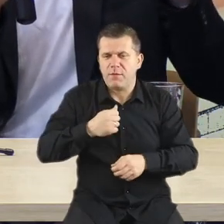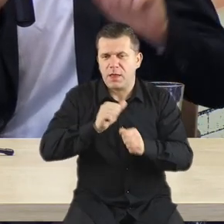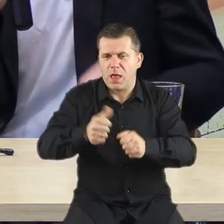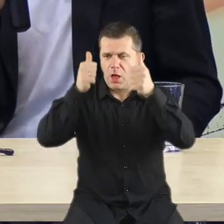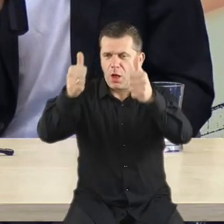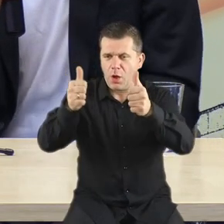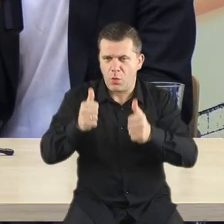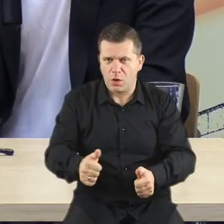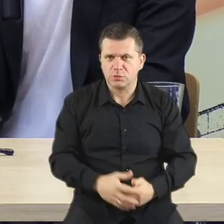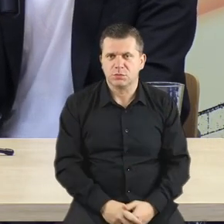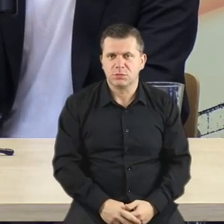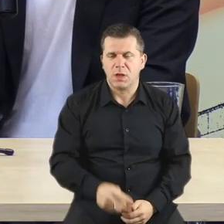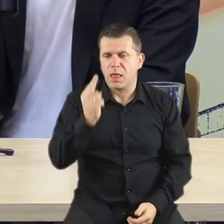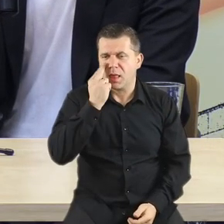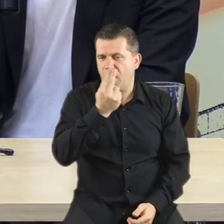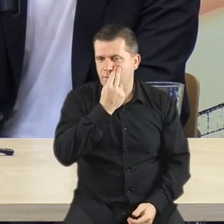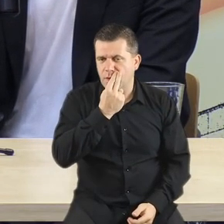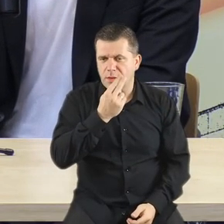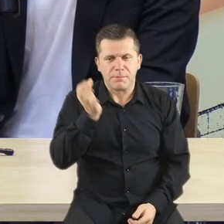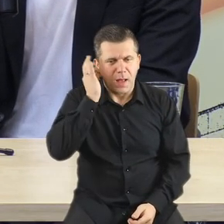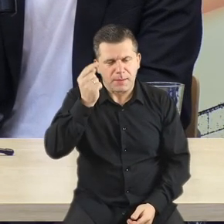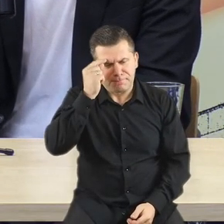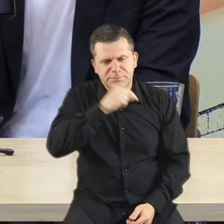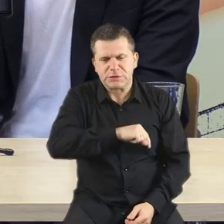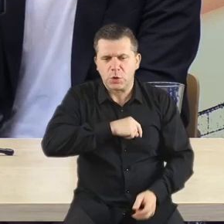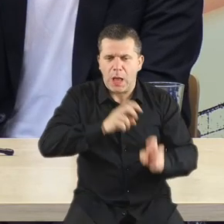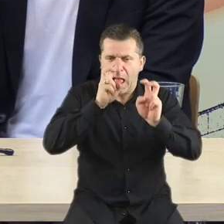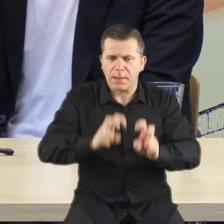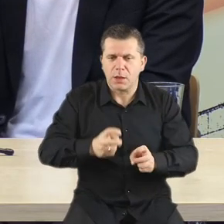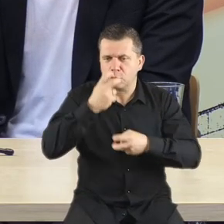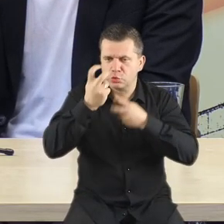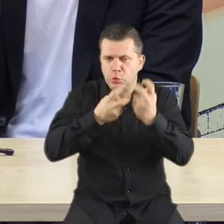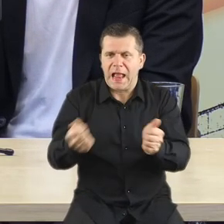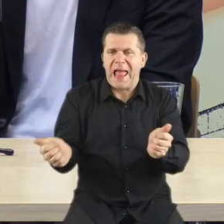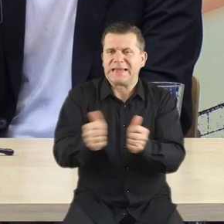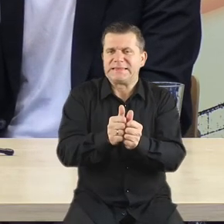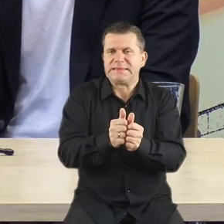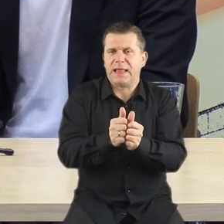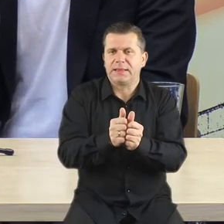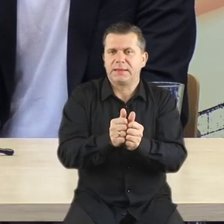ogłoszenie się pojawiło. Niewidoma pani psychoanalityk szuka asystenta.